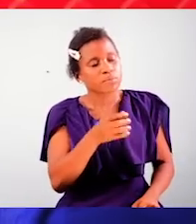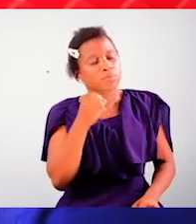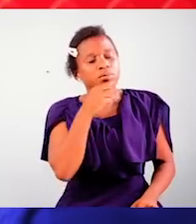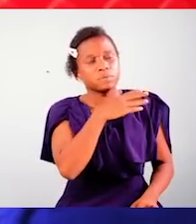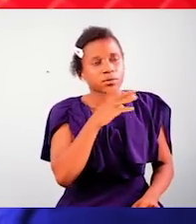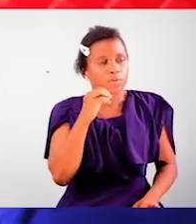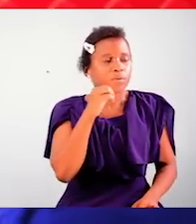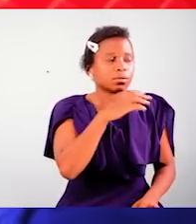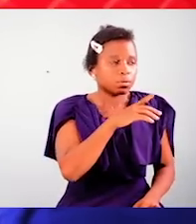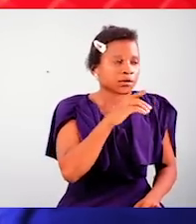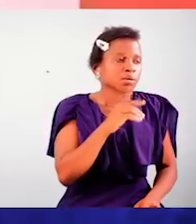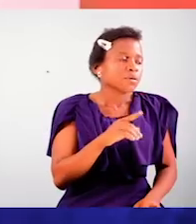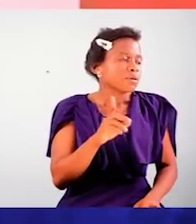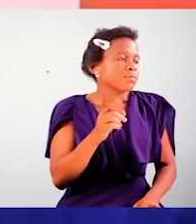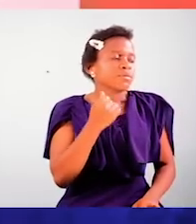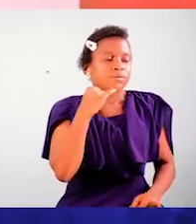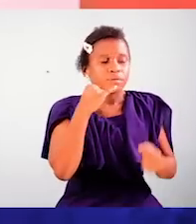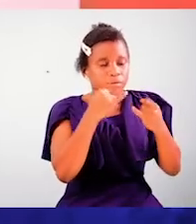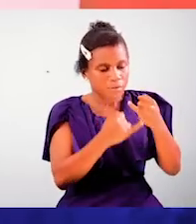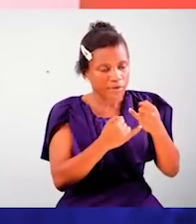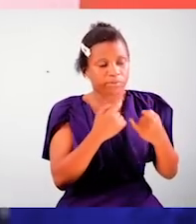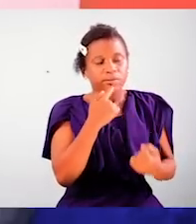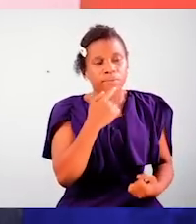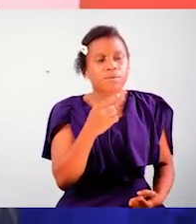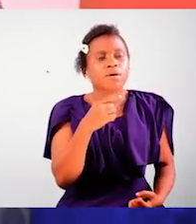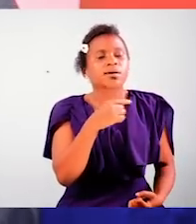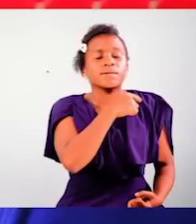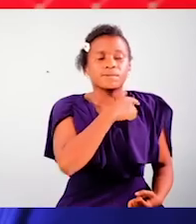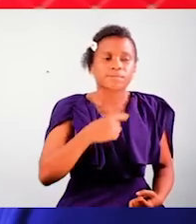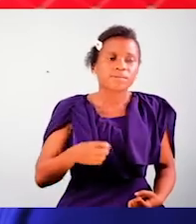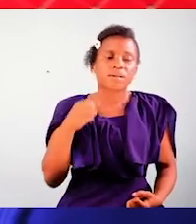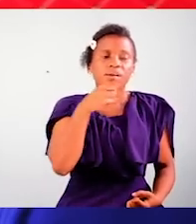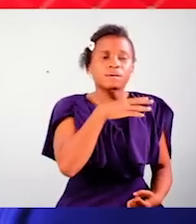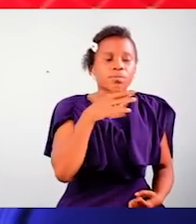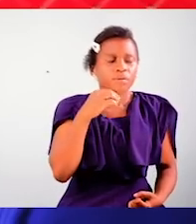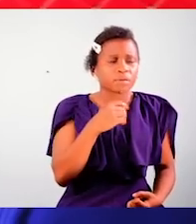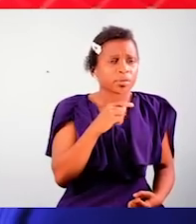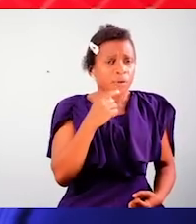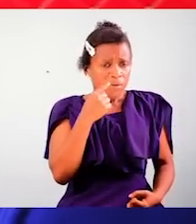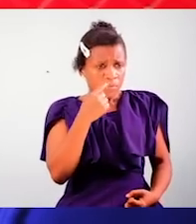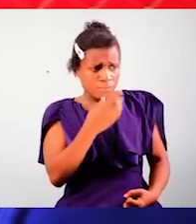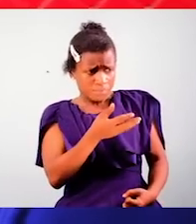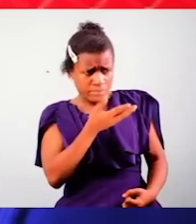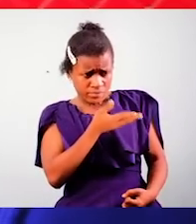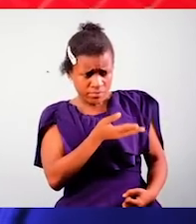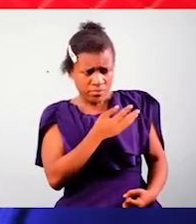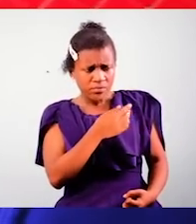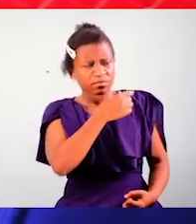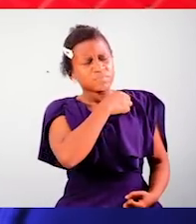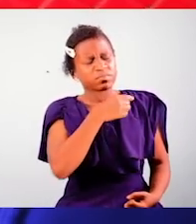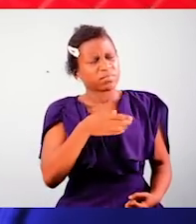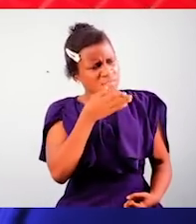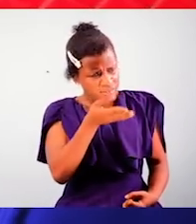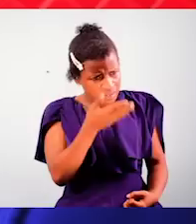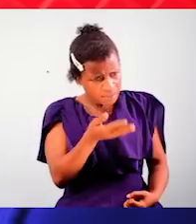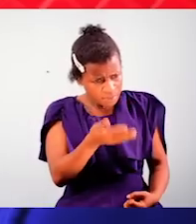kusema mama naye rais analalamika, lakini kuna kauli anatoa, unaweza ukajiuliza sasa mbona na rais tena kama na yeye anakuwa